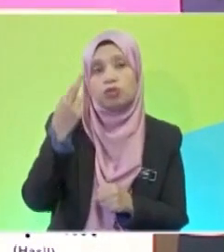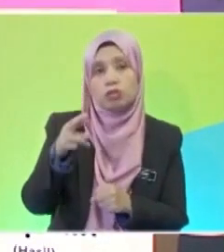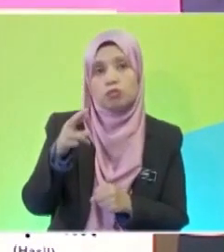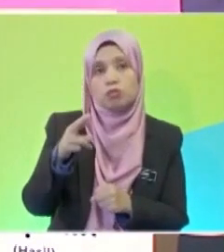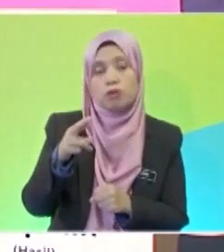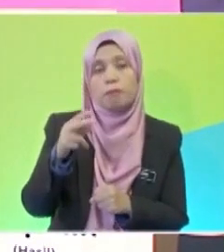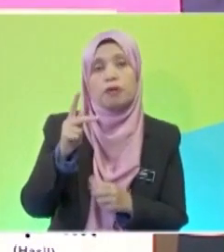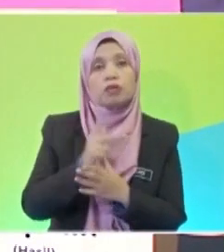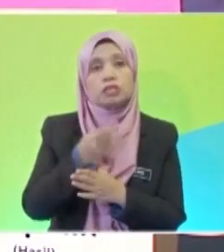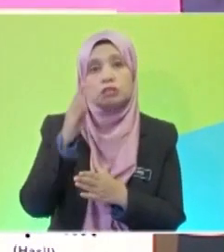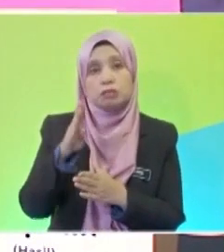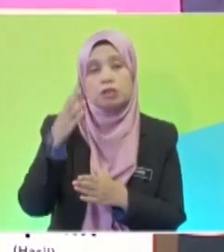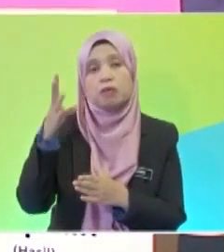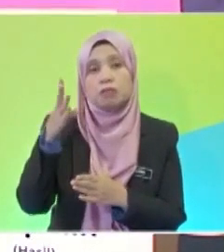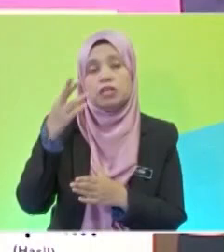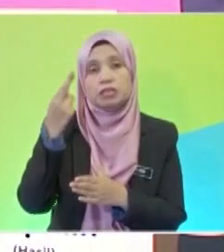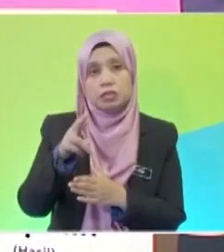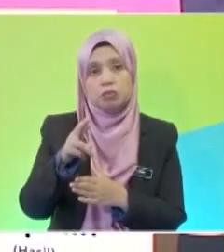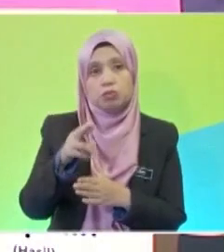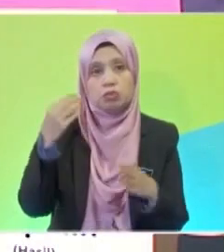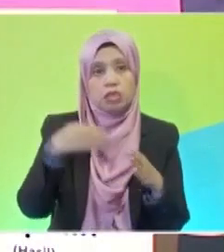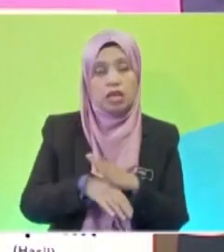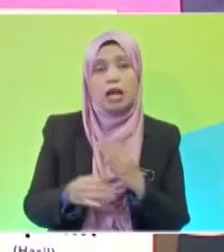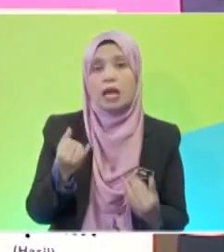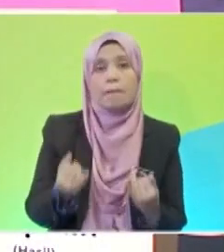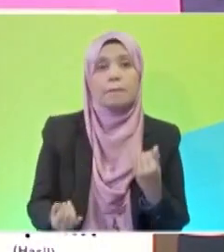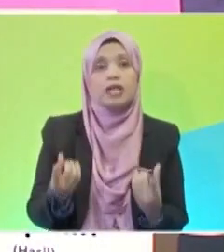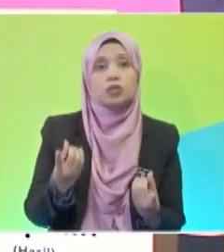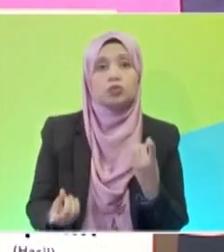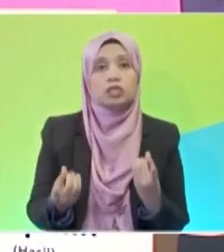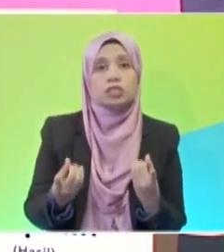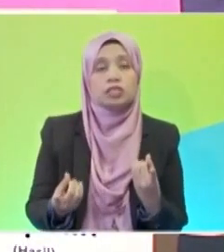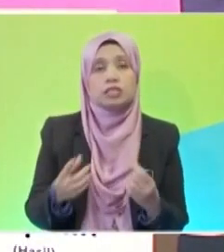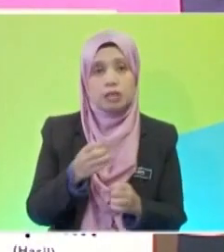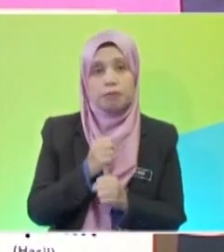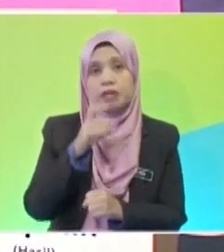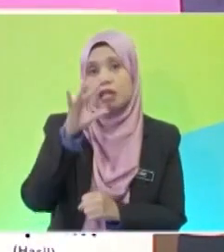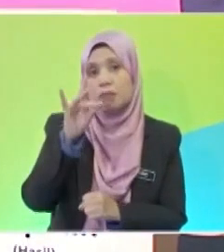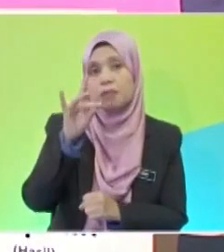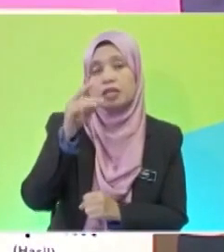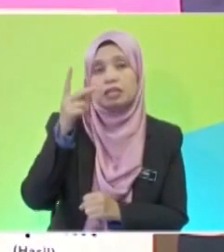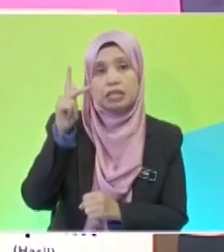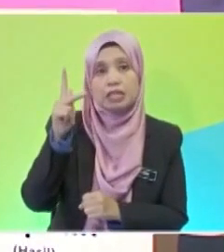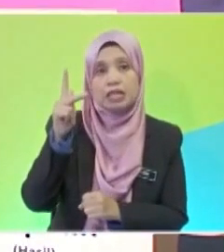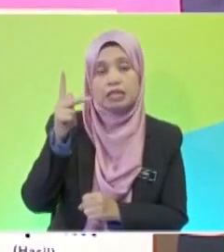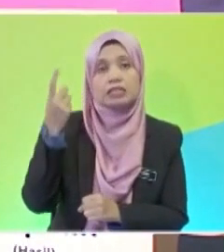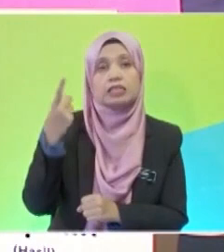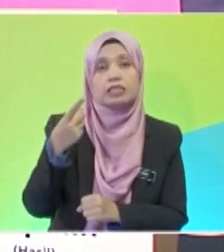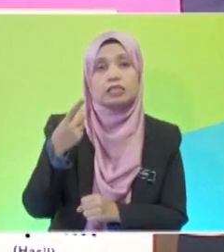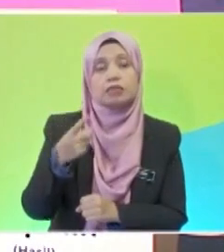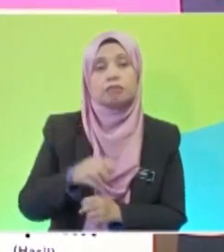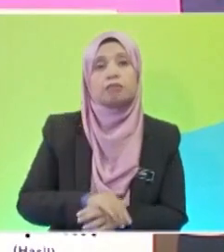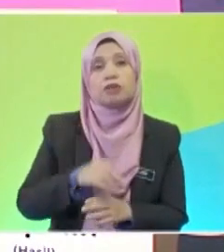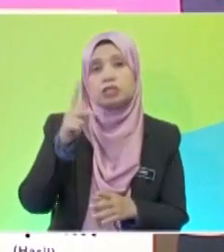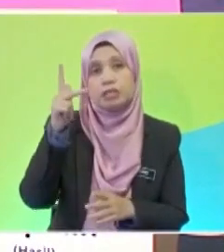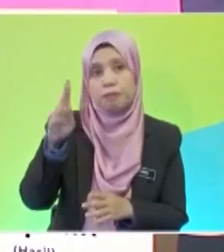A, B RM14,000. Dalam imbangan duga, perkongsi A hanya dapat RM8,000. Dalam imbangan duga, perkongsi B hanya